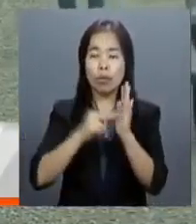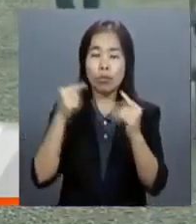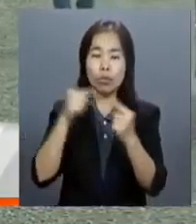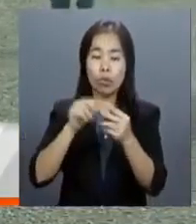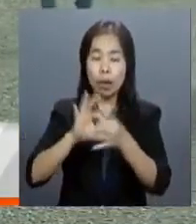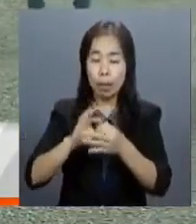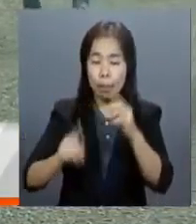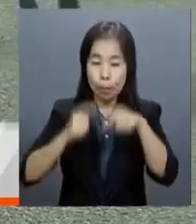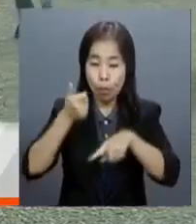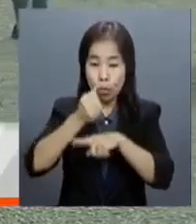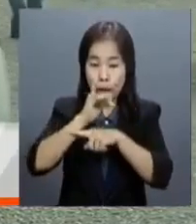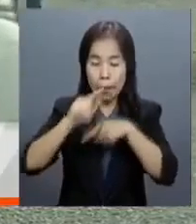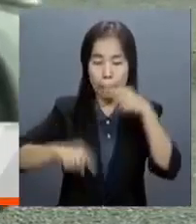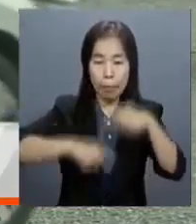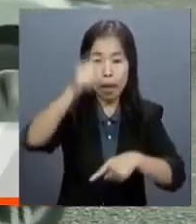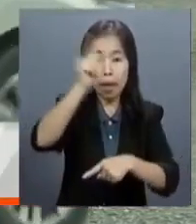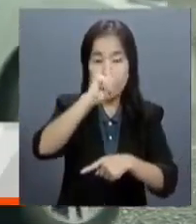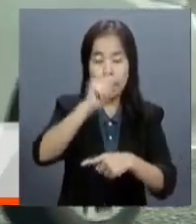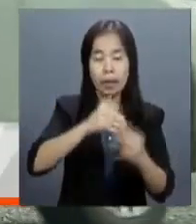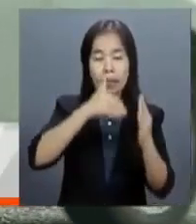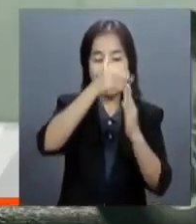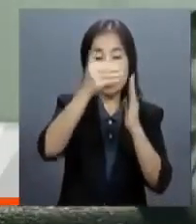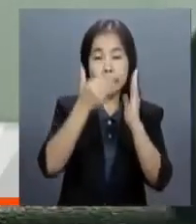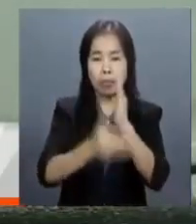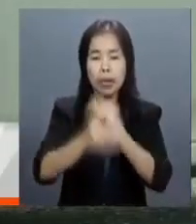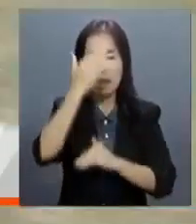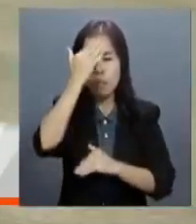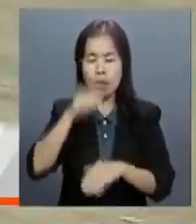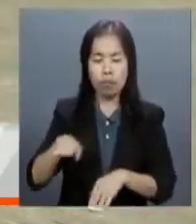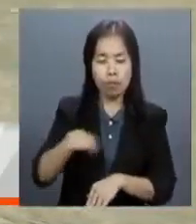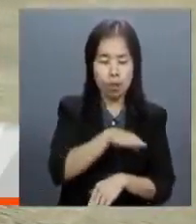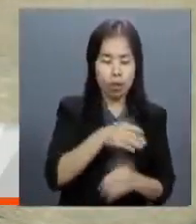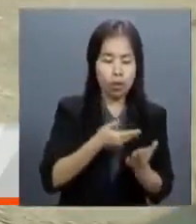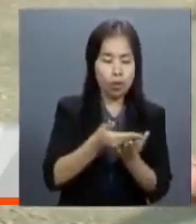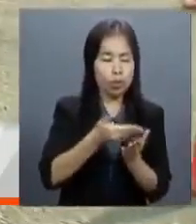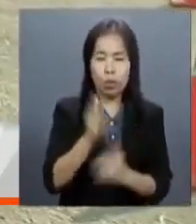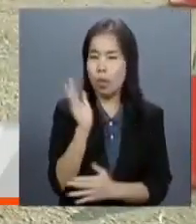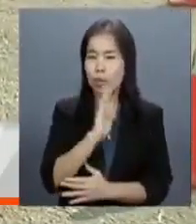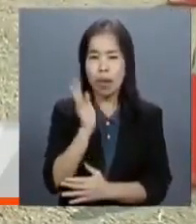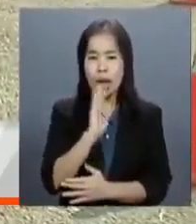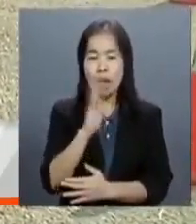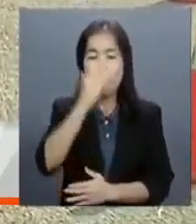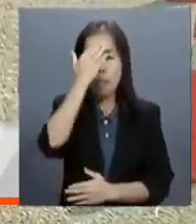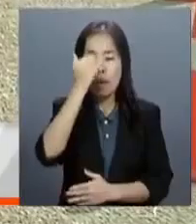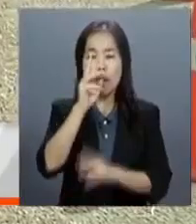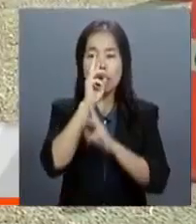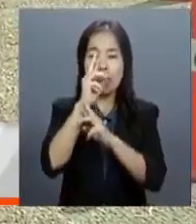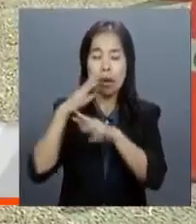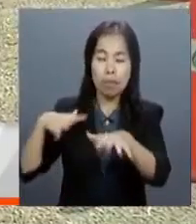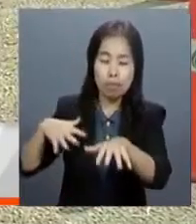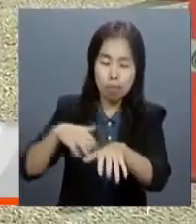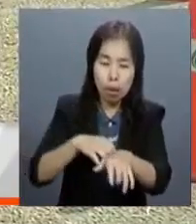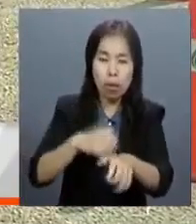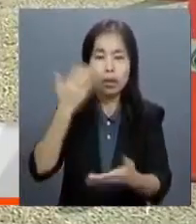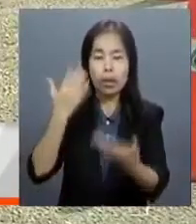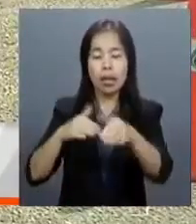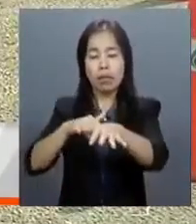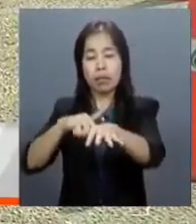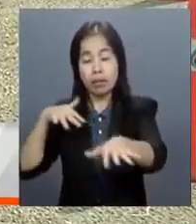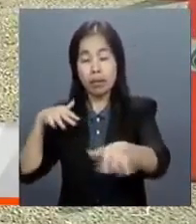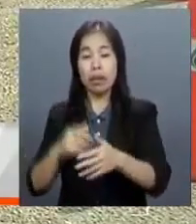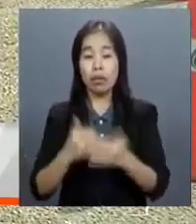ออกเฉียงเหนือภาคเหนือเพราะจะยิ่งทำให้รถเกิดการชะลอตัวหรือเสี่ยงเกิดอุบัติเหตุตามไหลทางได้นะคะโดยวันนี้ตั้ง